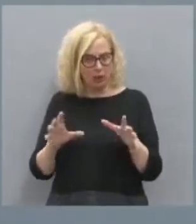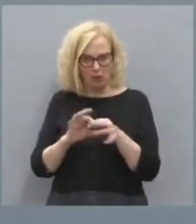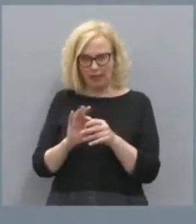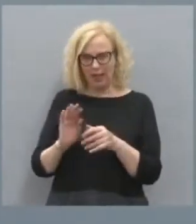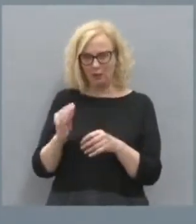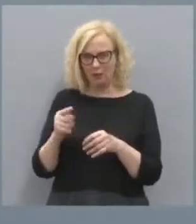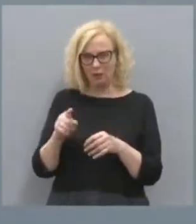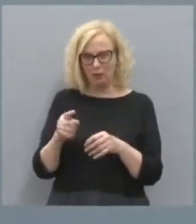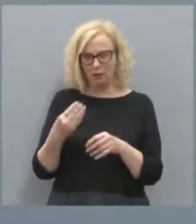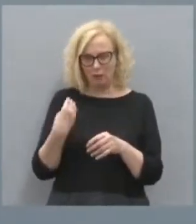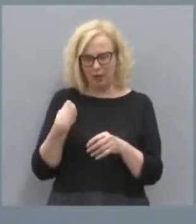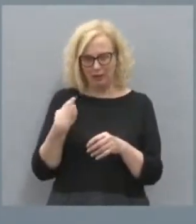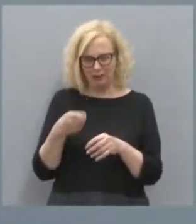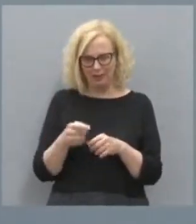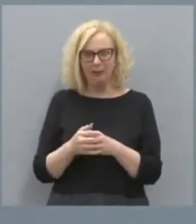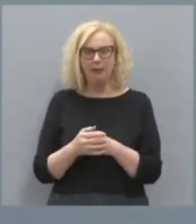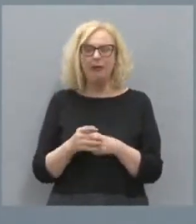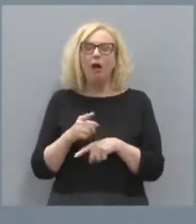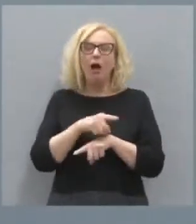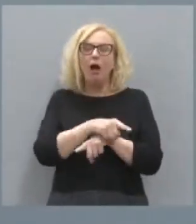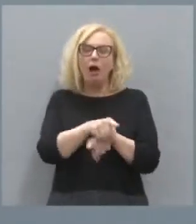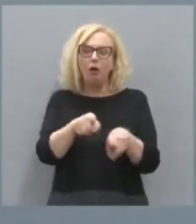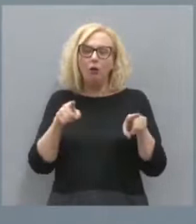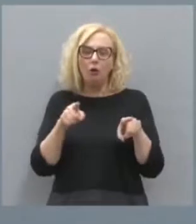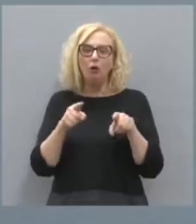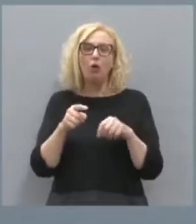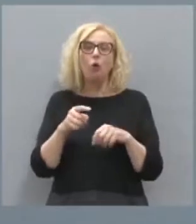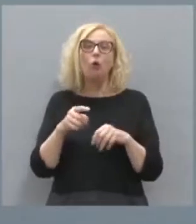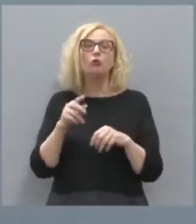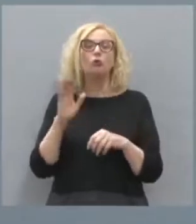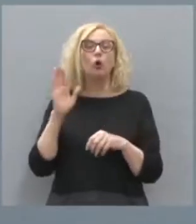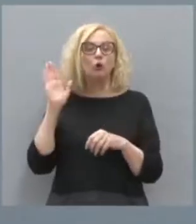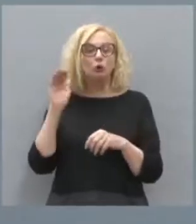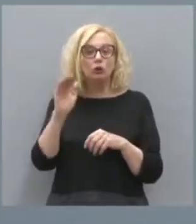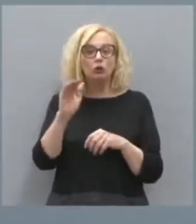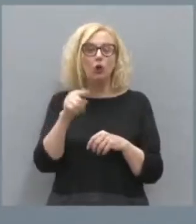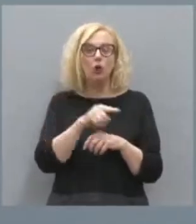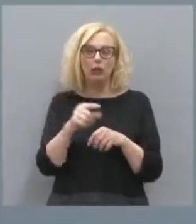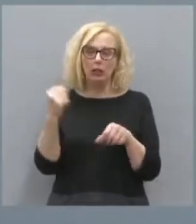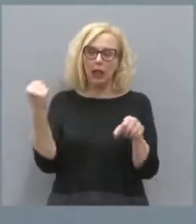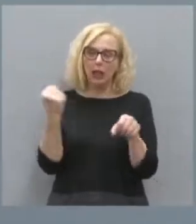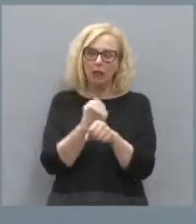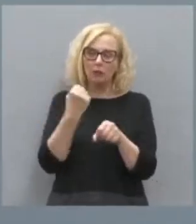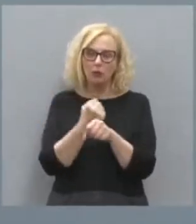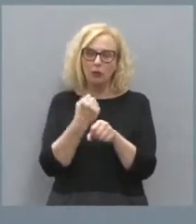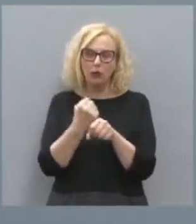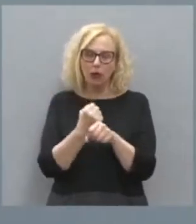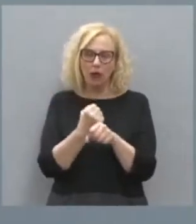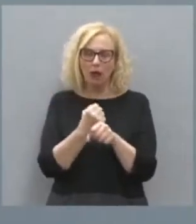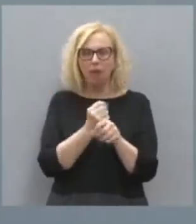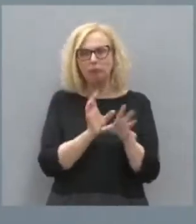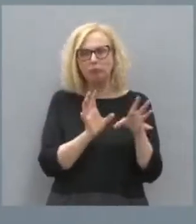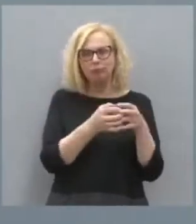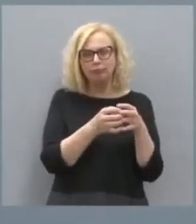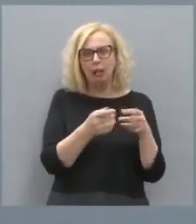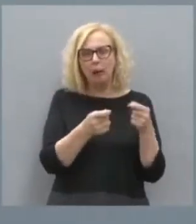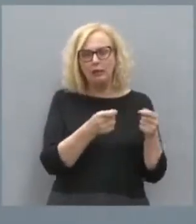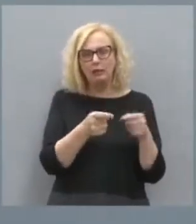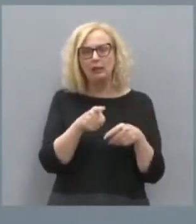avranno dovranno in qualche modo ogni giorno lavorare divise fra amministrativi